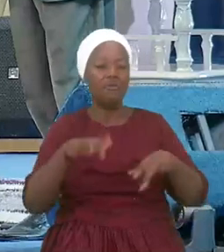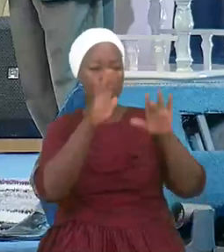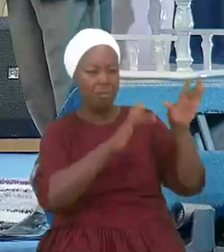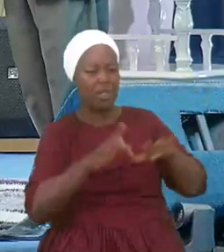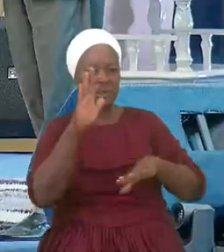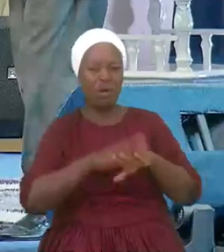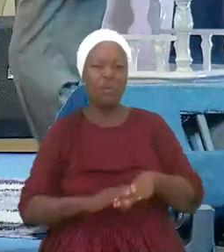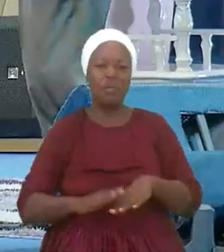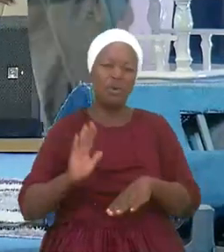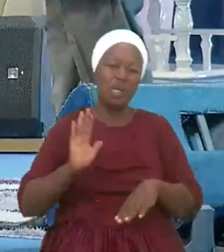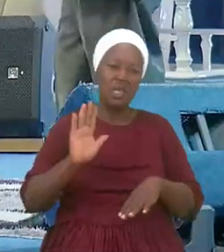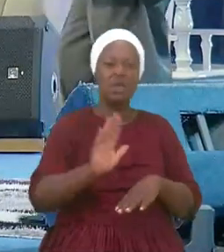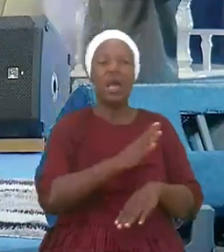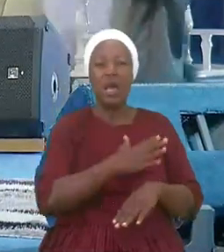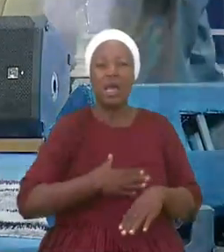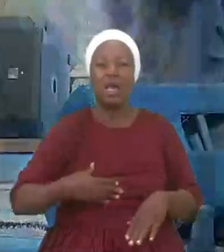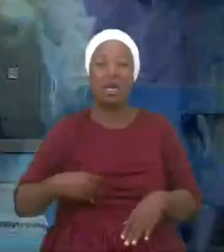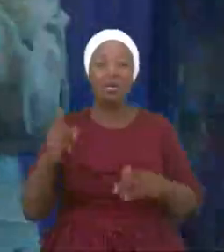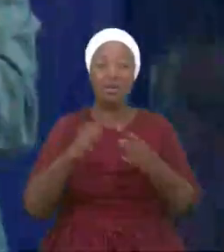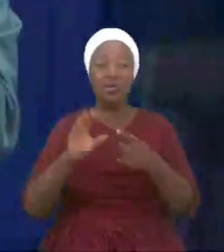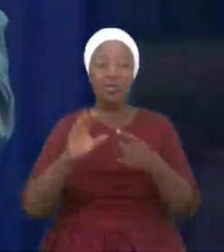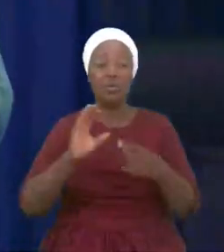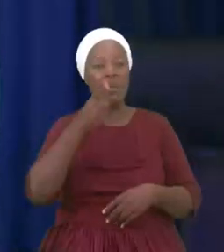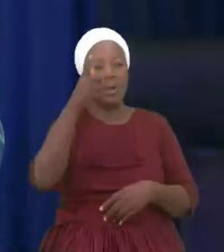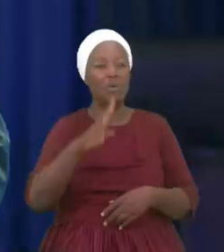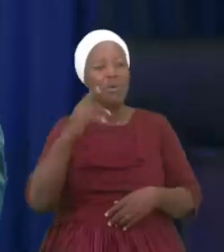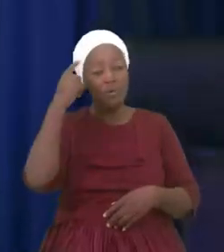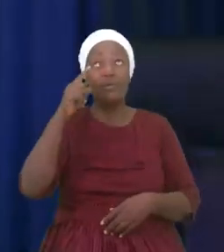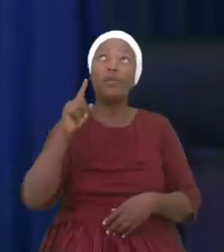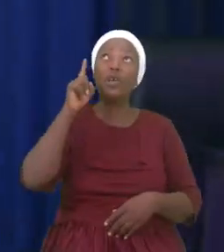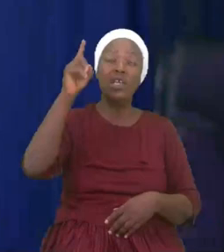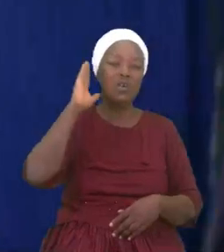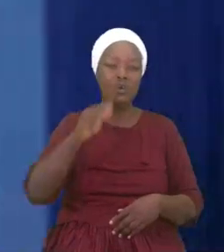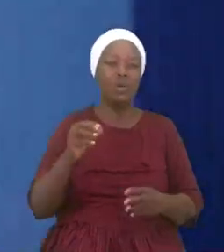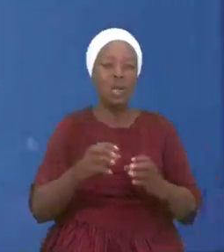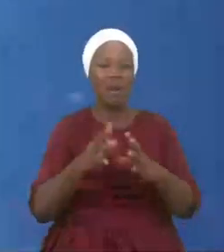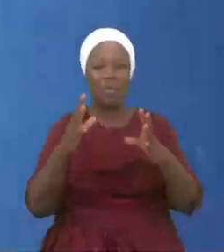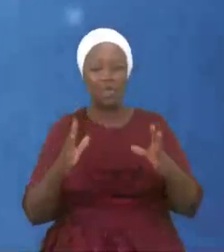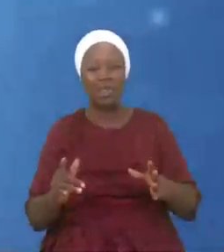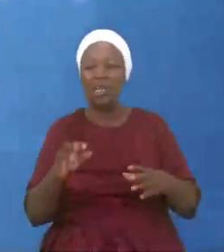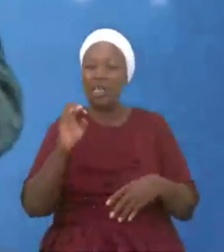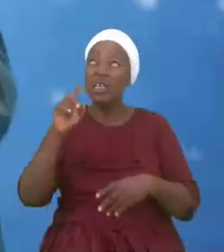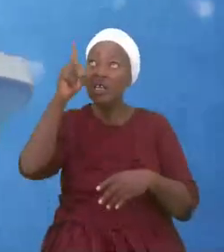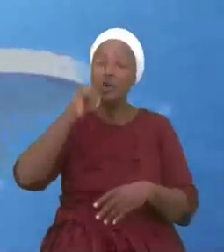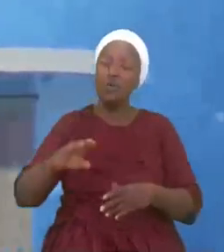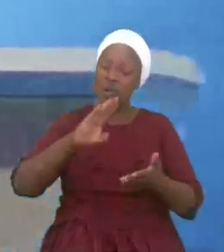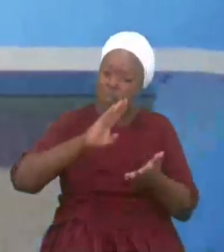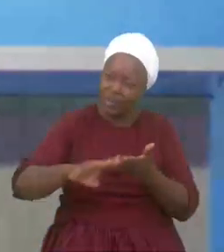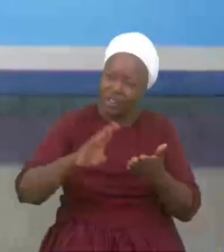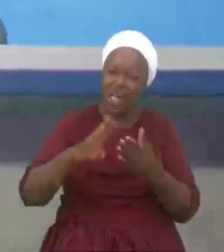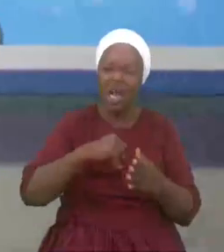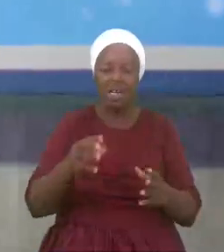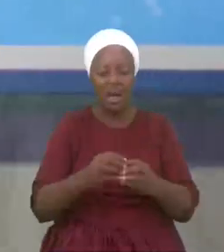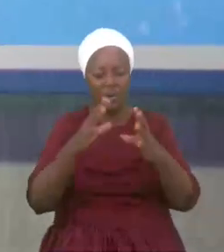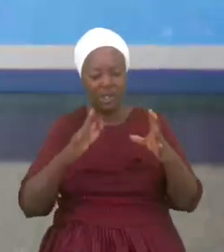méchant retourne à l'Éternel qui aura pitié de lui à notre Dieu qui ne se lasse